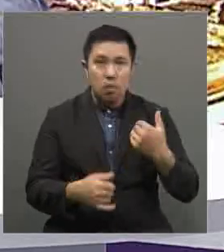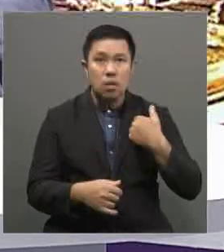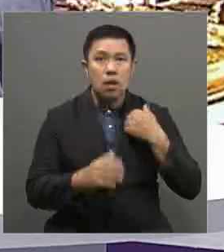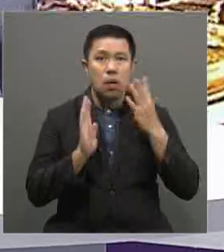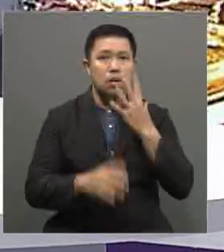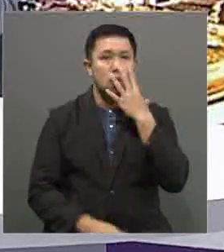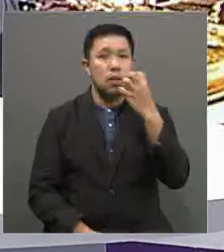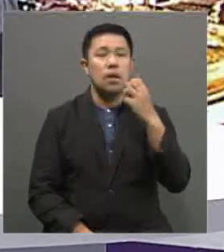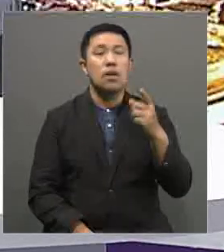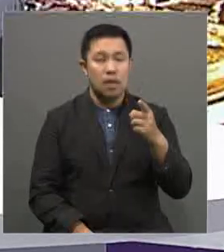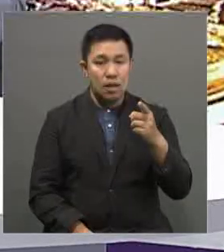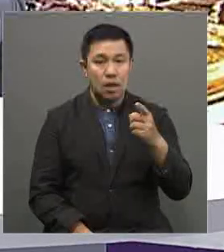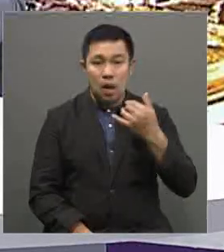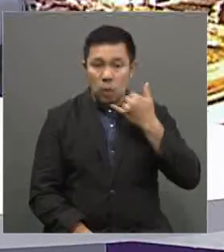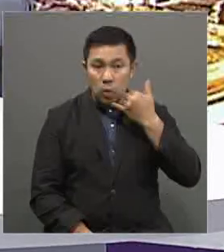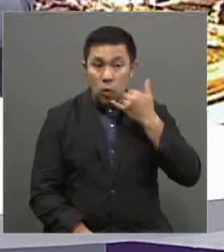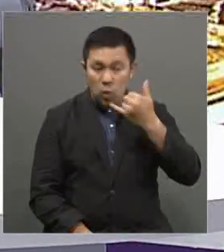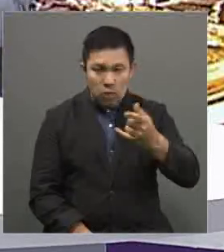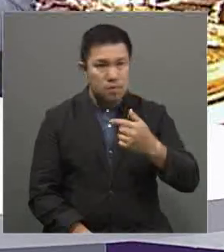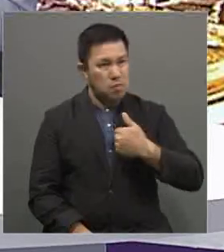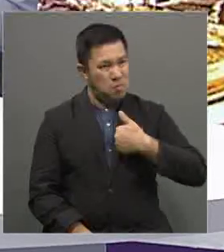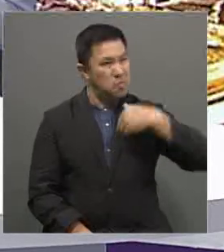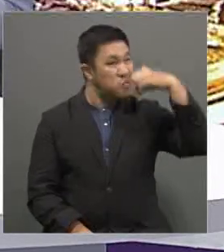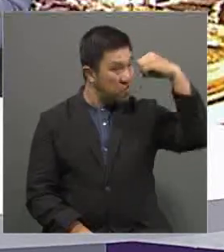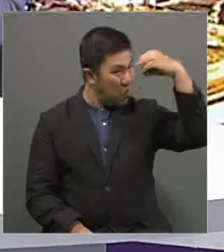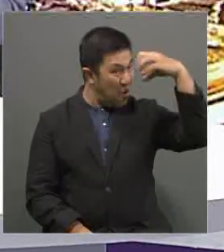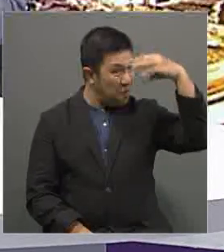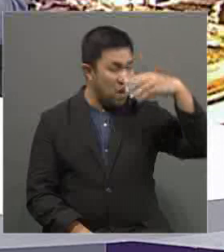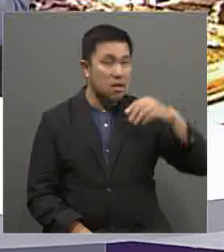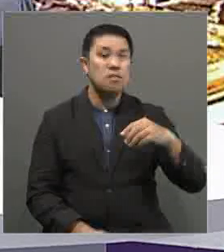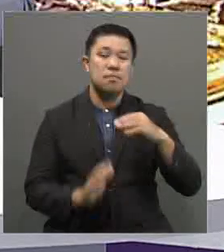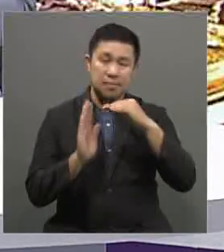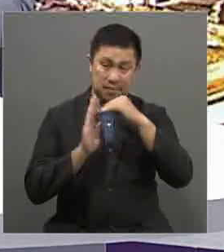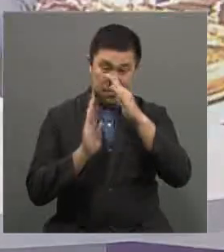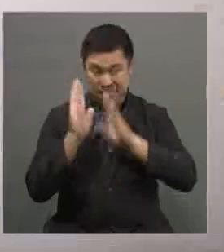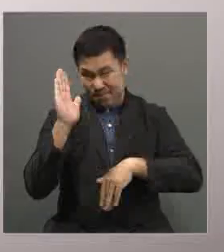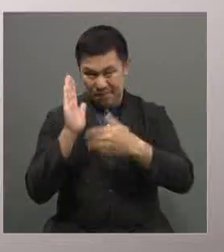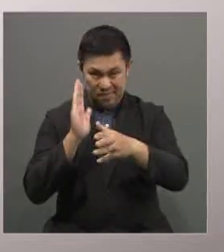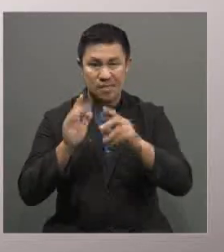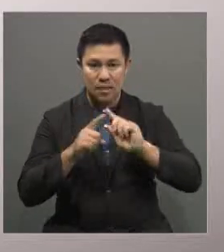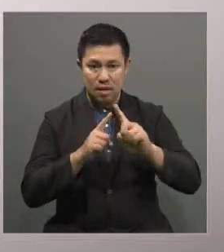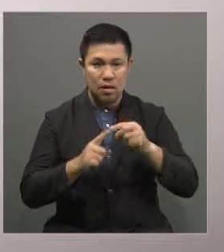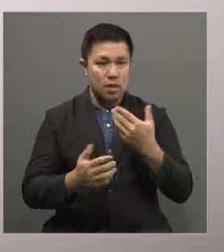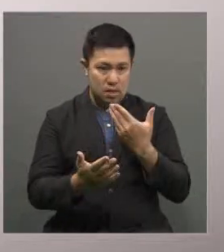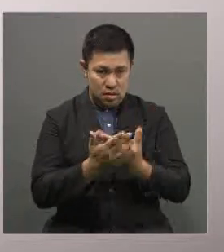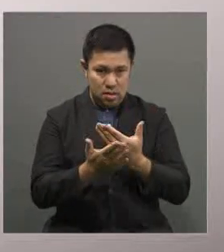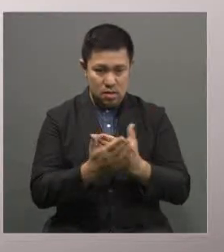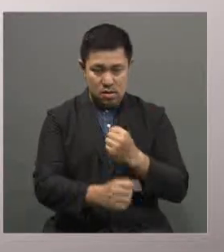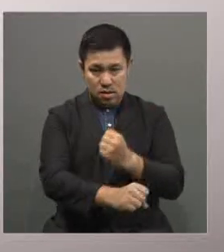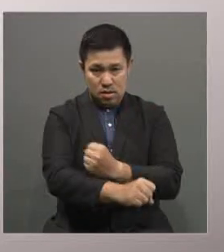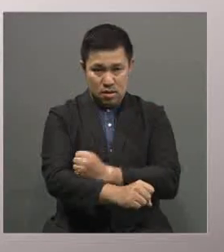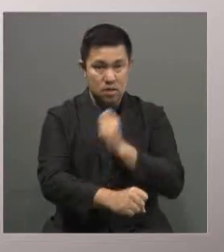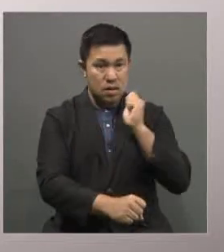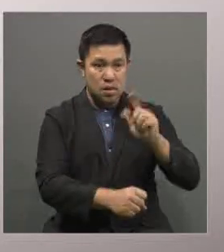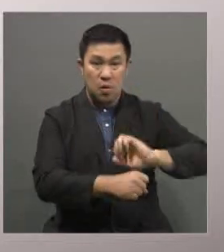เหยื่อของแก๊ง Call Centerที่อ้างว่าเป็นการไฟฟ้าส่วนภูมิภาคกฟพเนี่ยนะฮะมาหลอกว่าเราจะคืนเงินชดเชยในช่วง